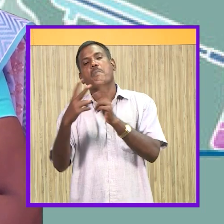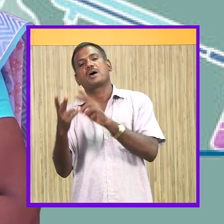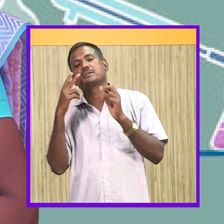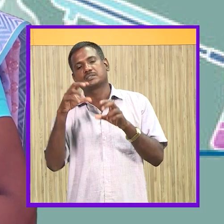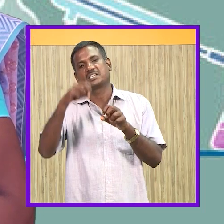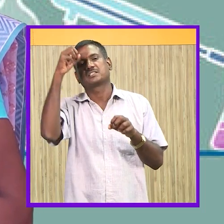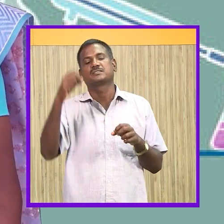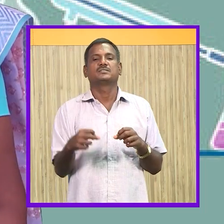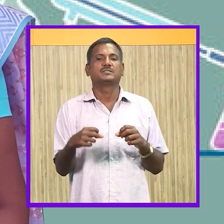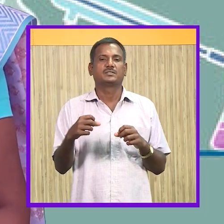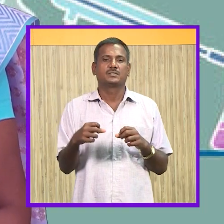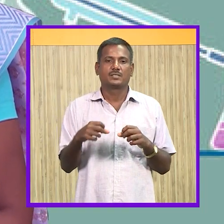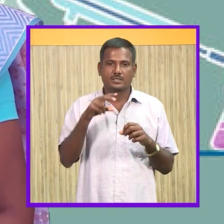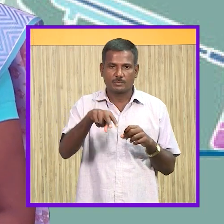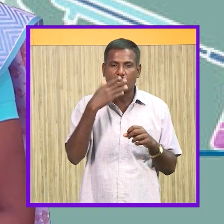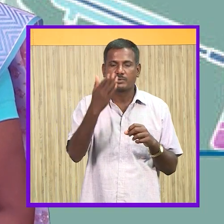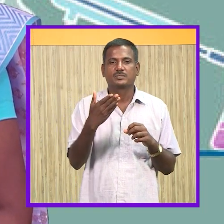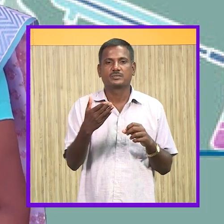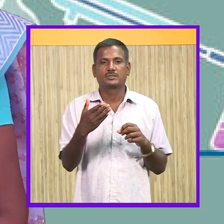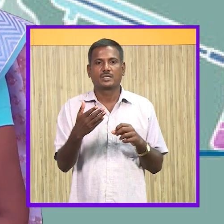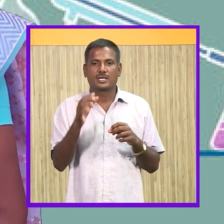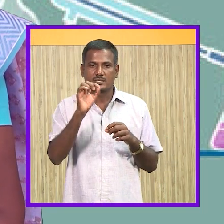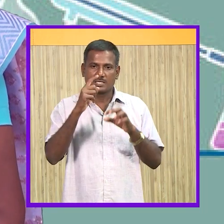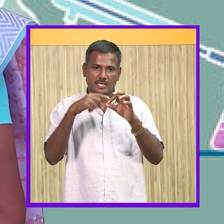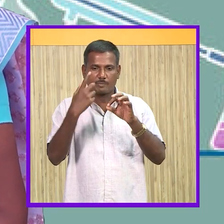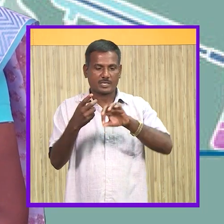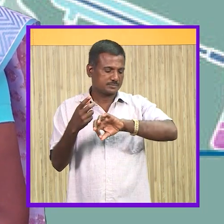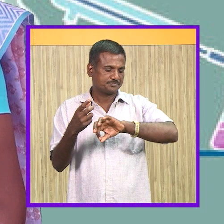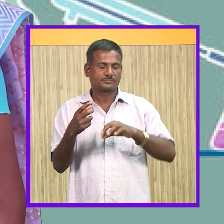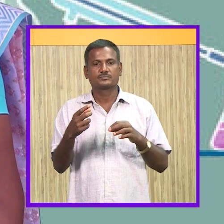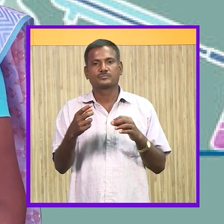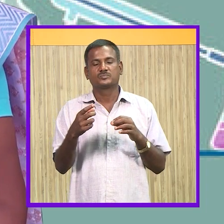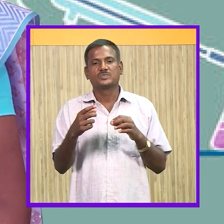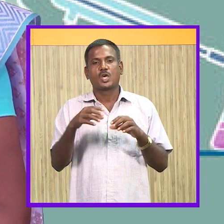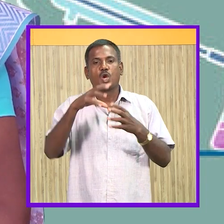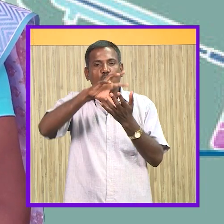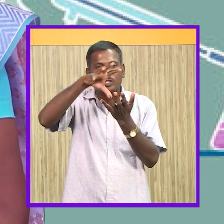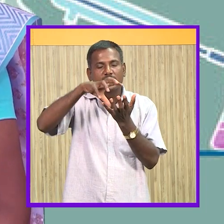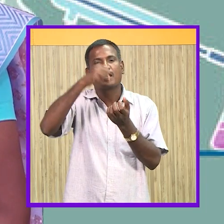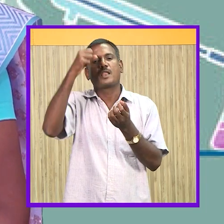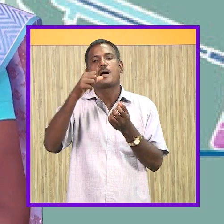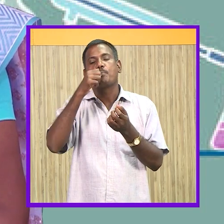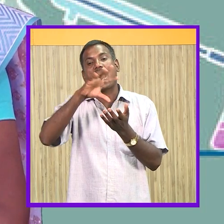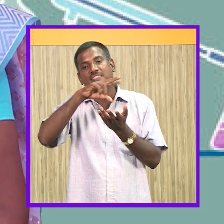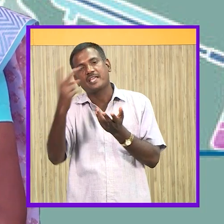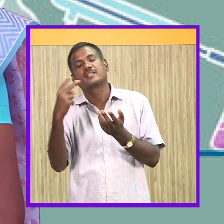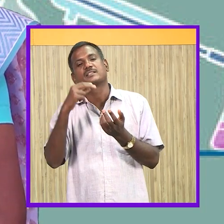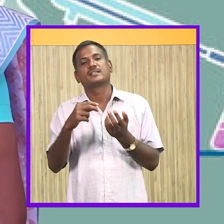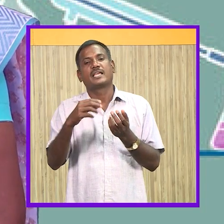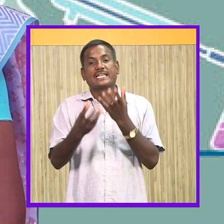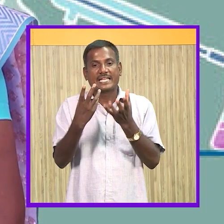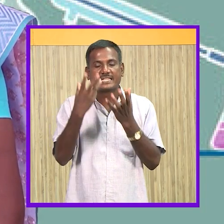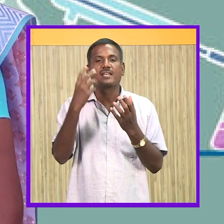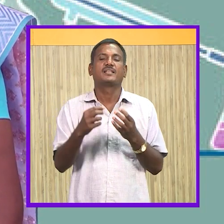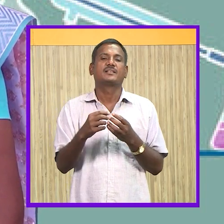மாற்றத்திற்கு எடுத்துக்காட்டு தான். இந்த பாடப்பகுதியை ஒரு சின்ன ரீகேப்பாக பார்க்கலாம். நொதித்தல், பால் தயிராதல்,